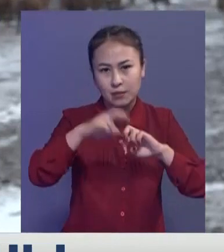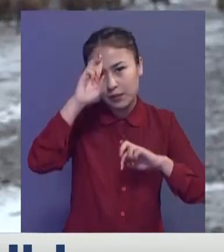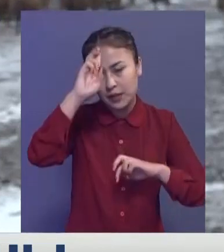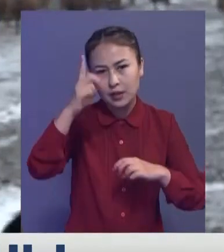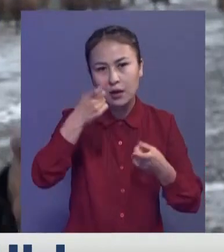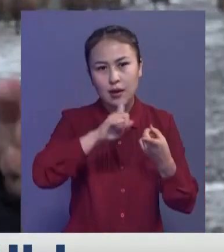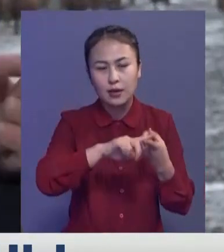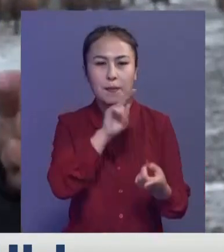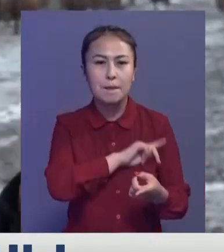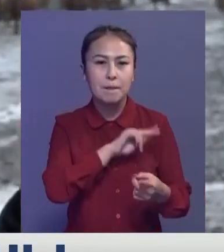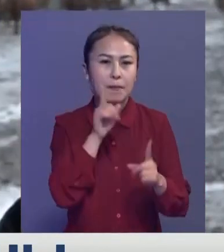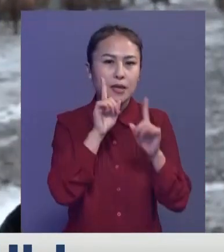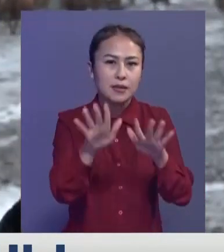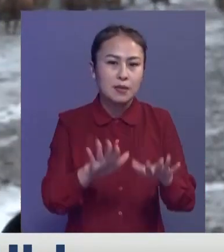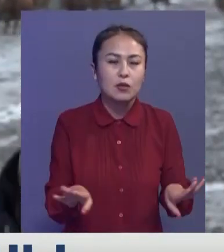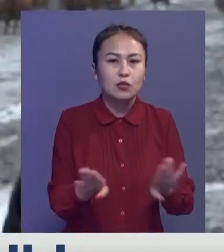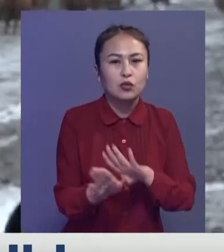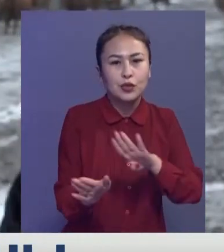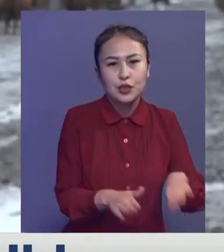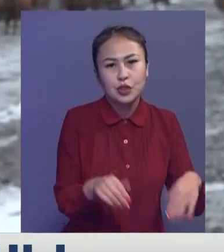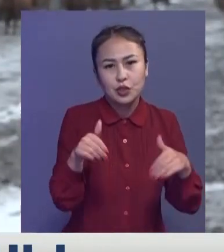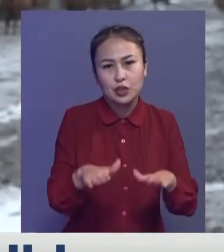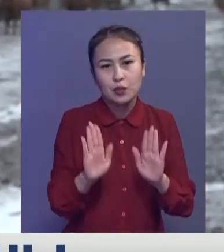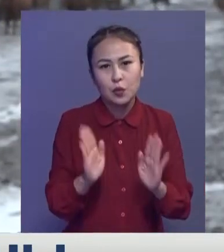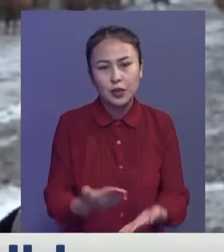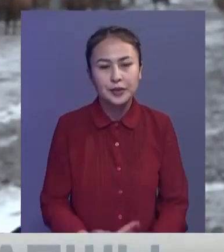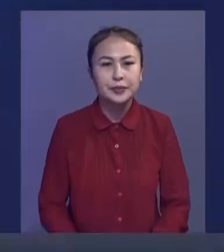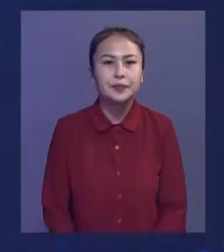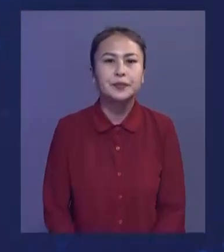қатар мәжіліс парламент деңгейінде шешілуі тиіс деп ойлаймын.